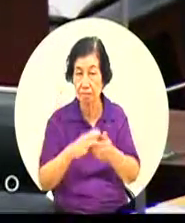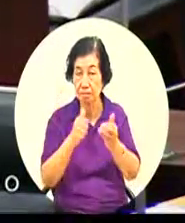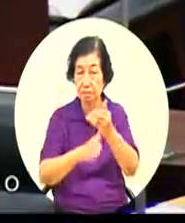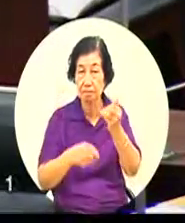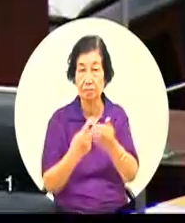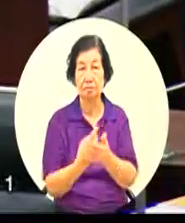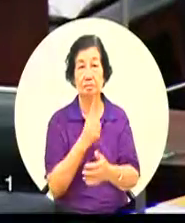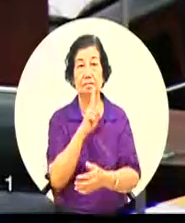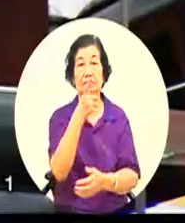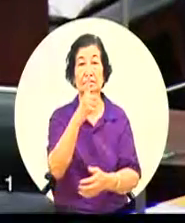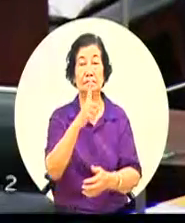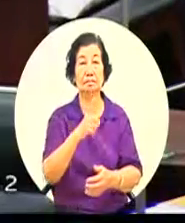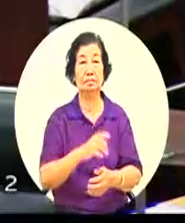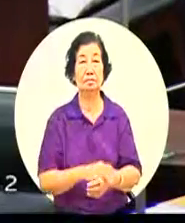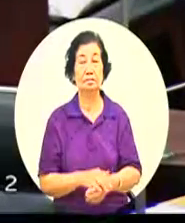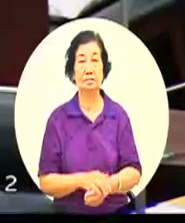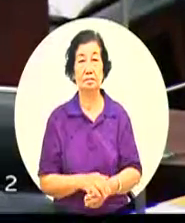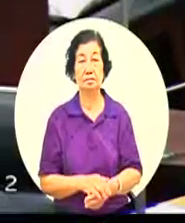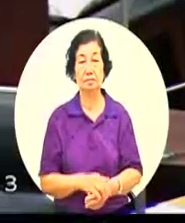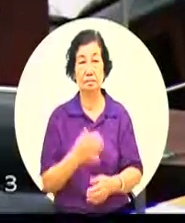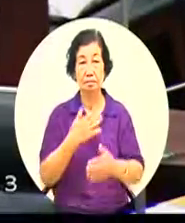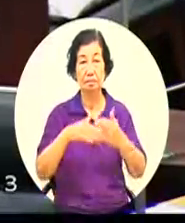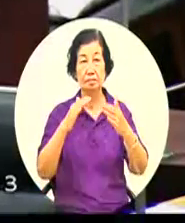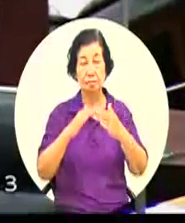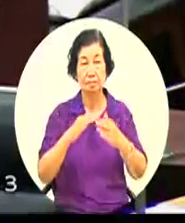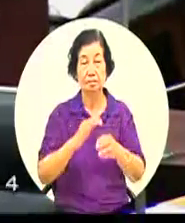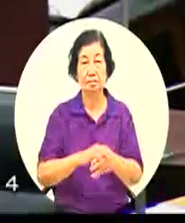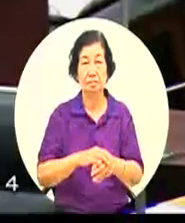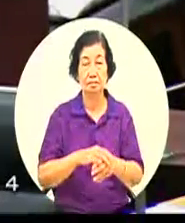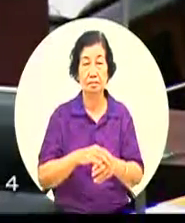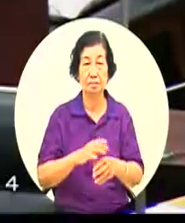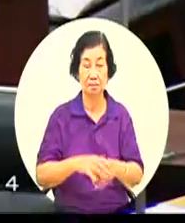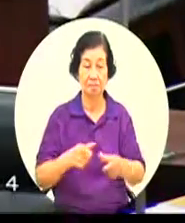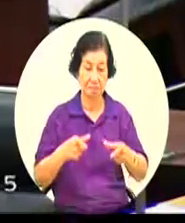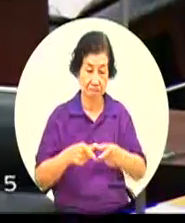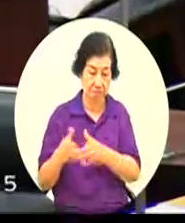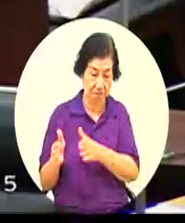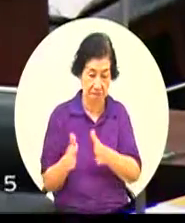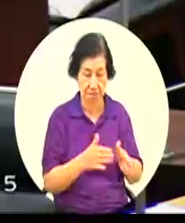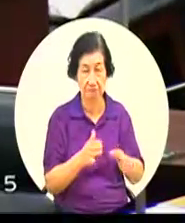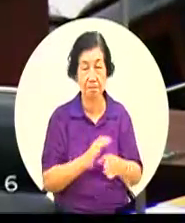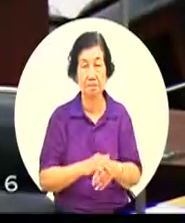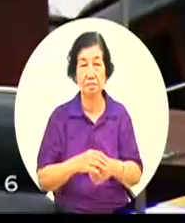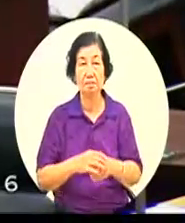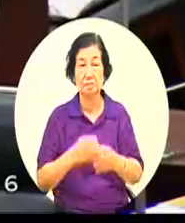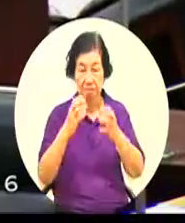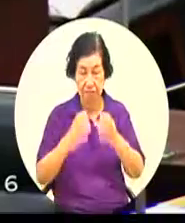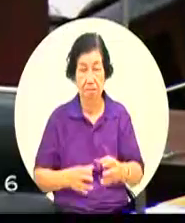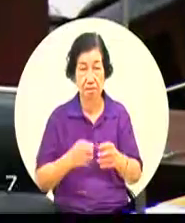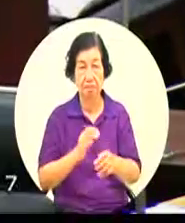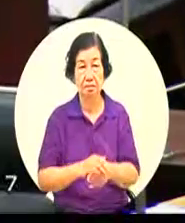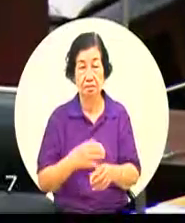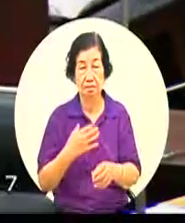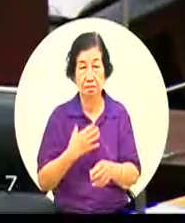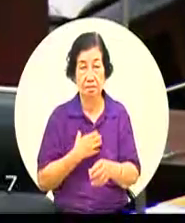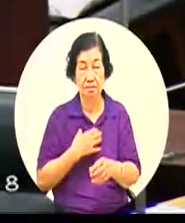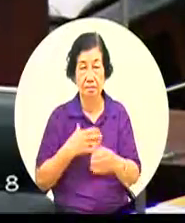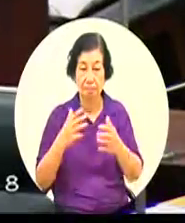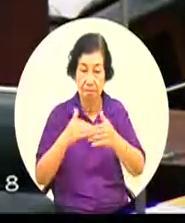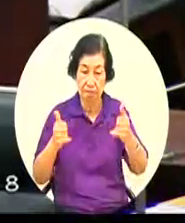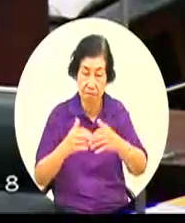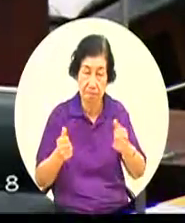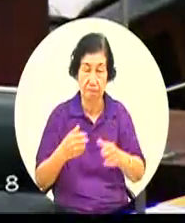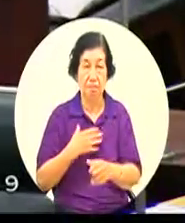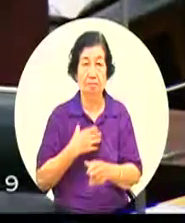校嘛办理一个心理建设。怕孩子吼不习惯，做一个心理建